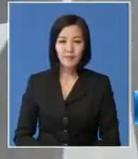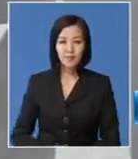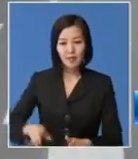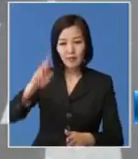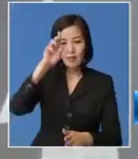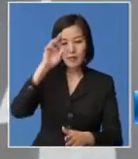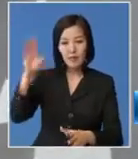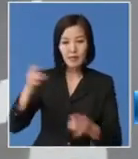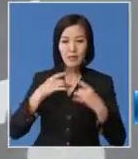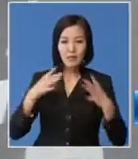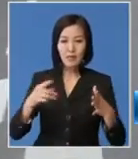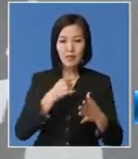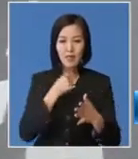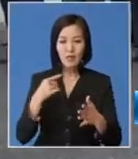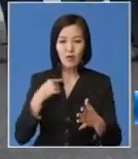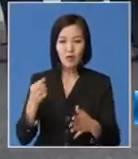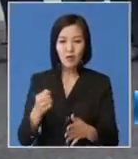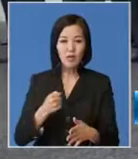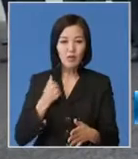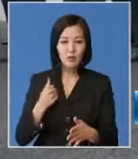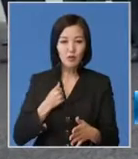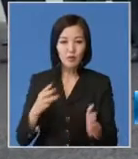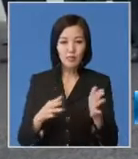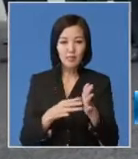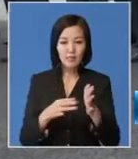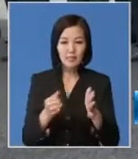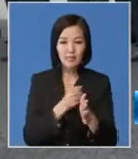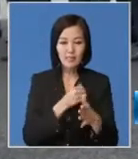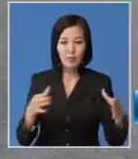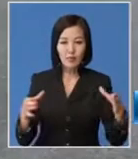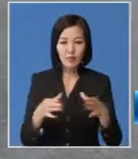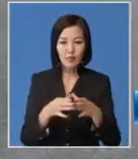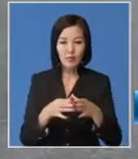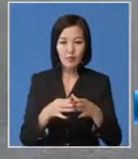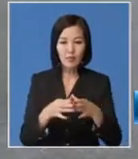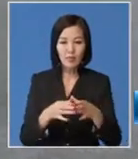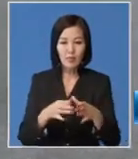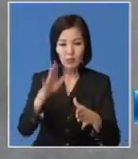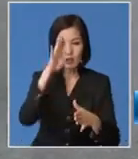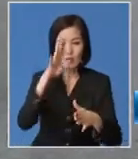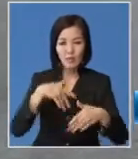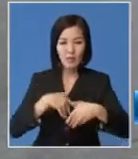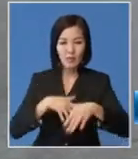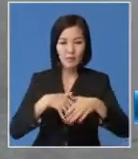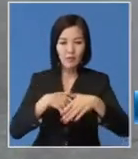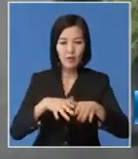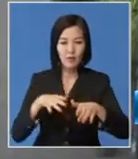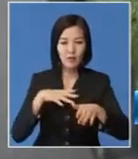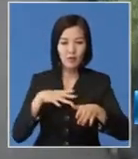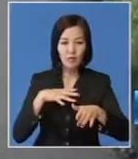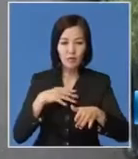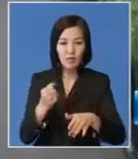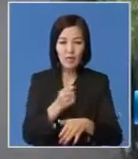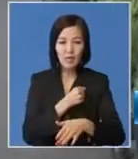Мемлекеттік мерекеге орай Талдықорған гарнизонына қарасты 8 әскери бөлімнің жауынгерлері сапқа тұрды. Тіз қатар тізілген сарбаздар әскери